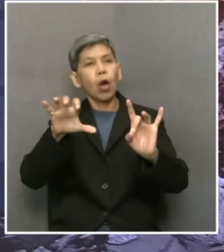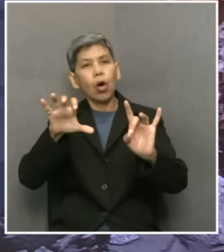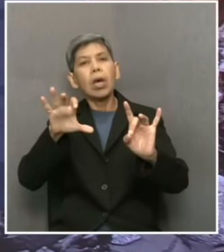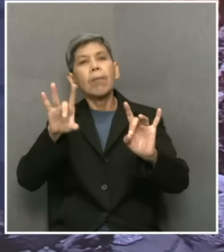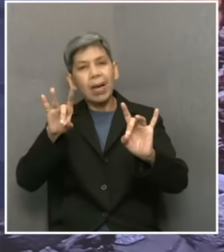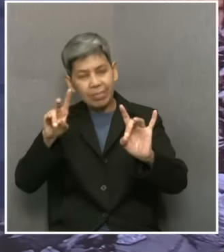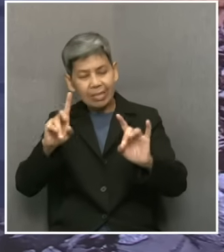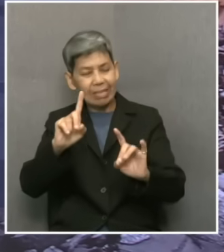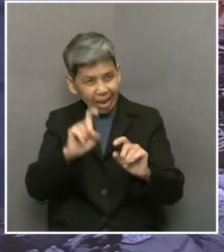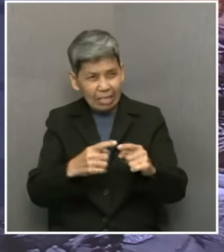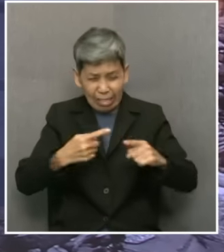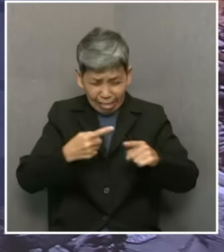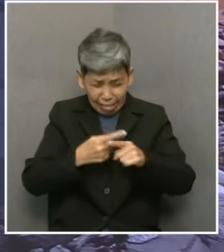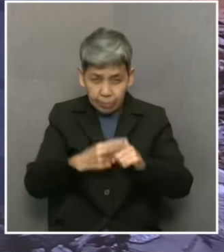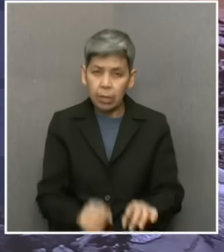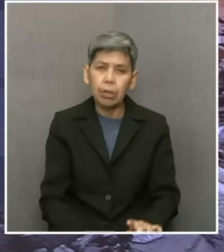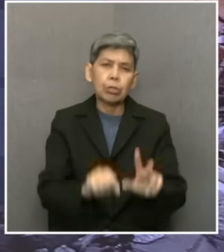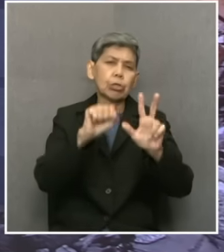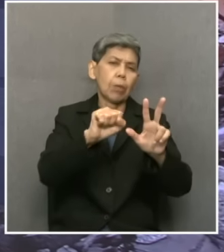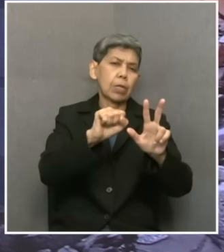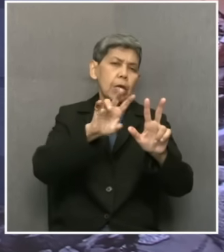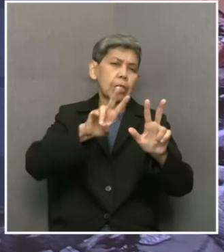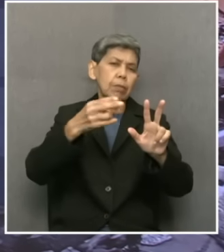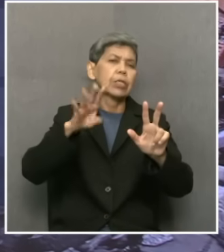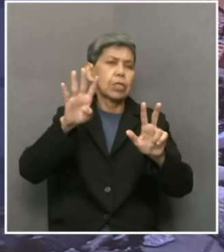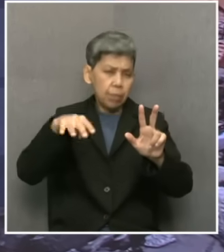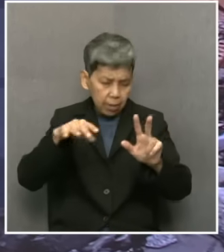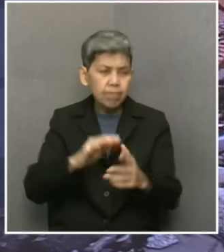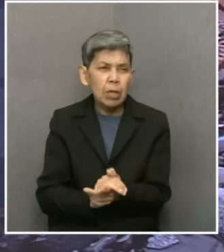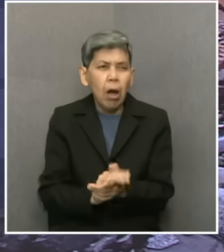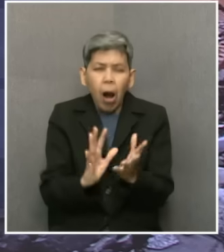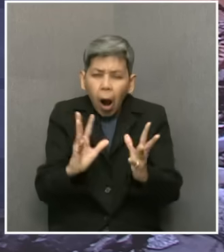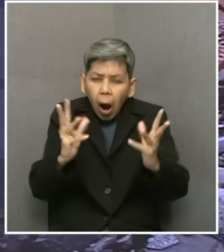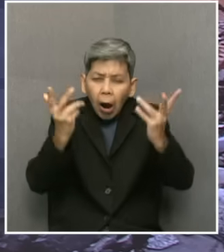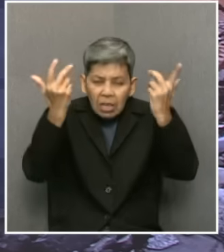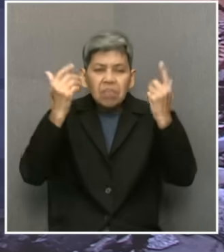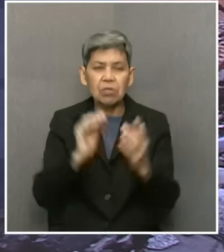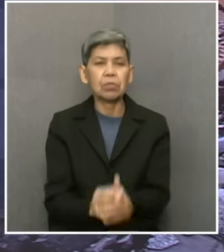87,587 คนบาดเจ็บอีก 374,000 คนมีผู้สูญหาย